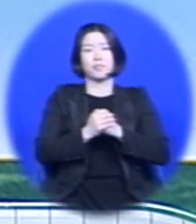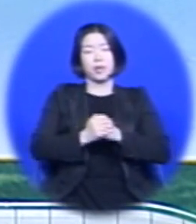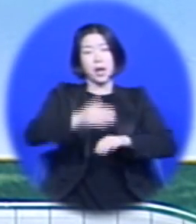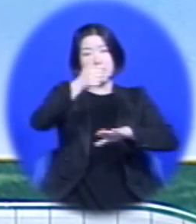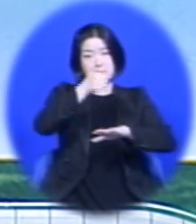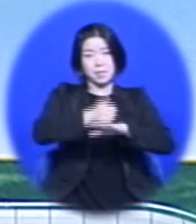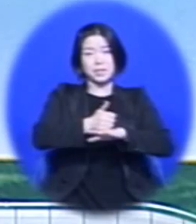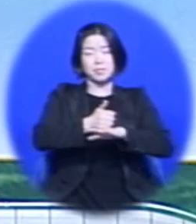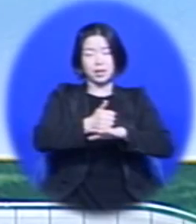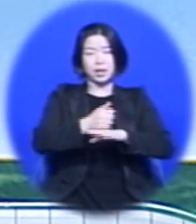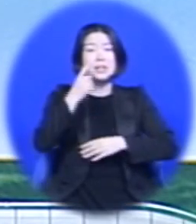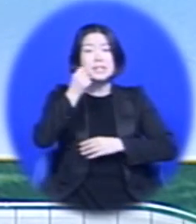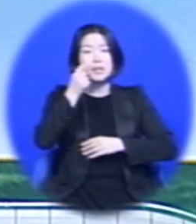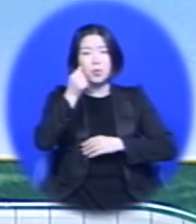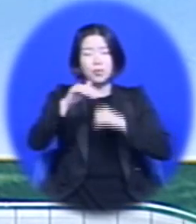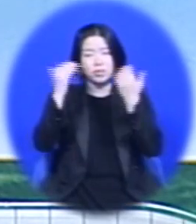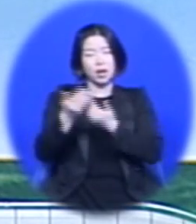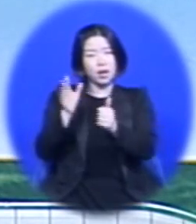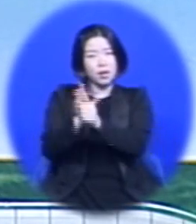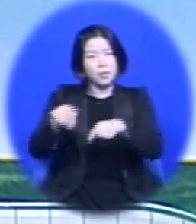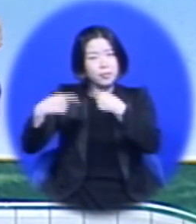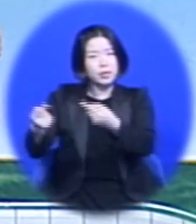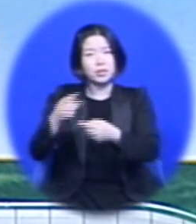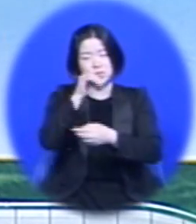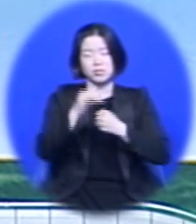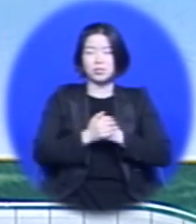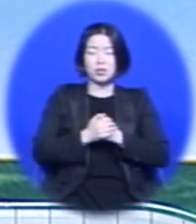마지막에 일본에 다 협력을 했습니다. 이유는